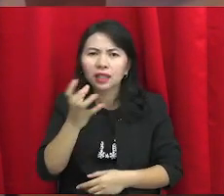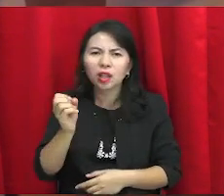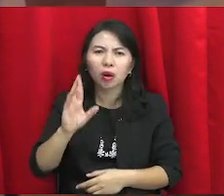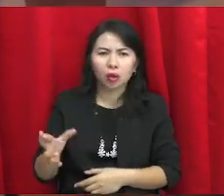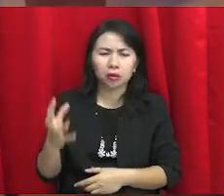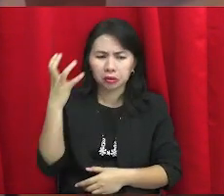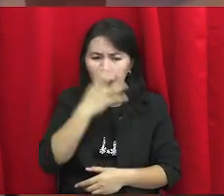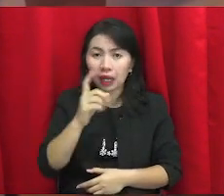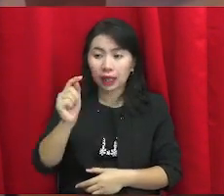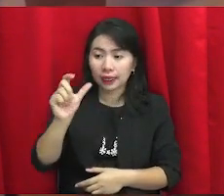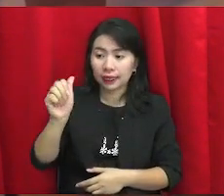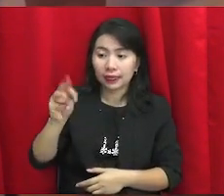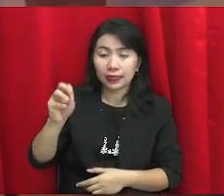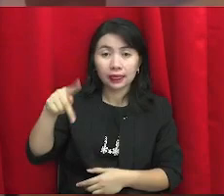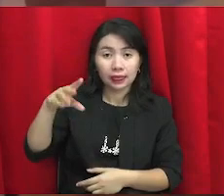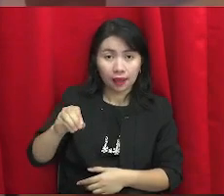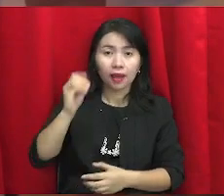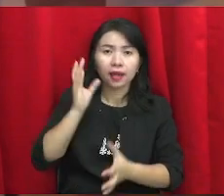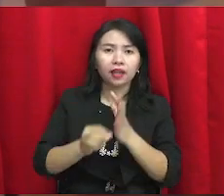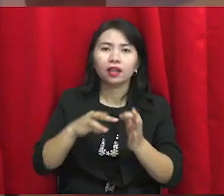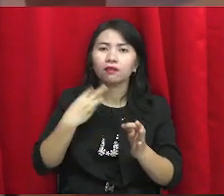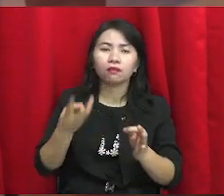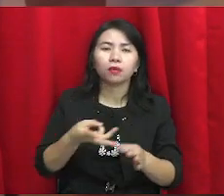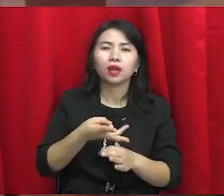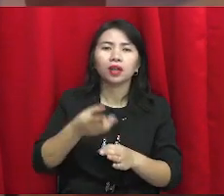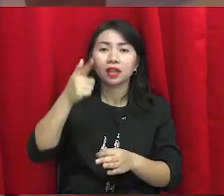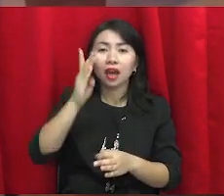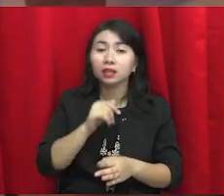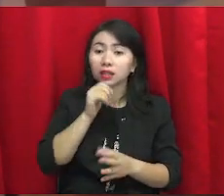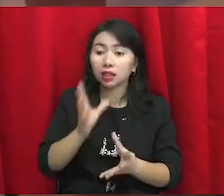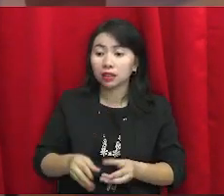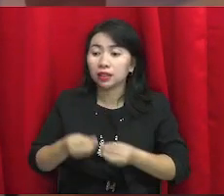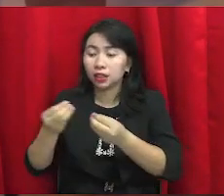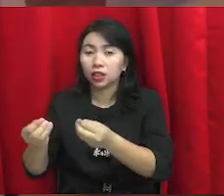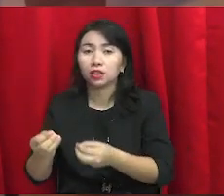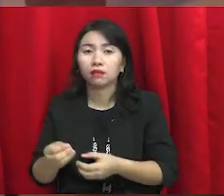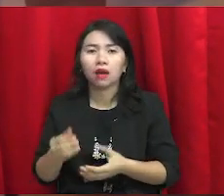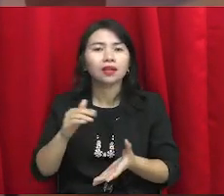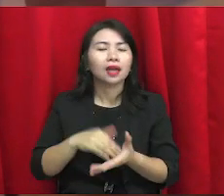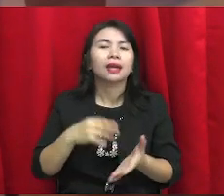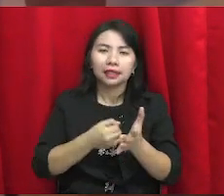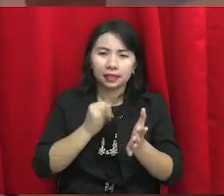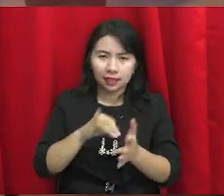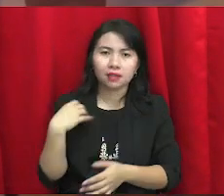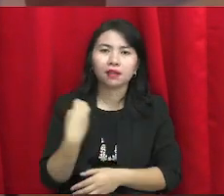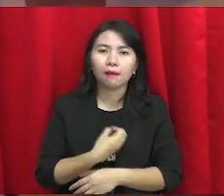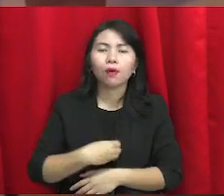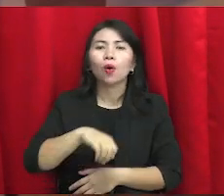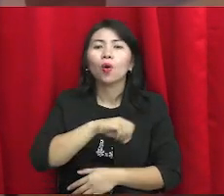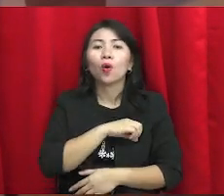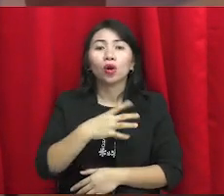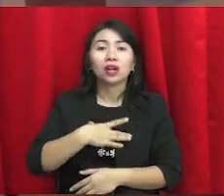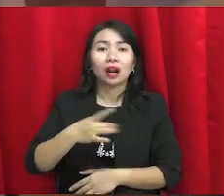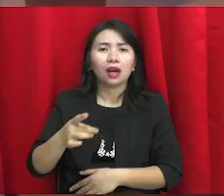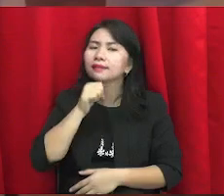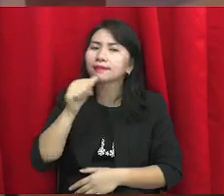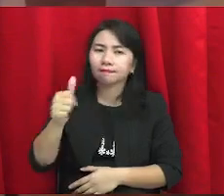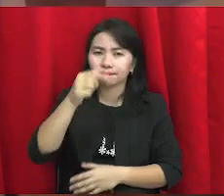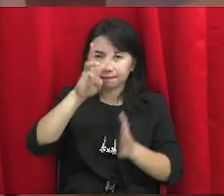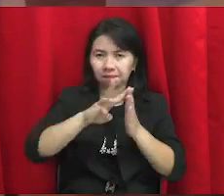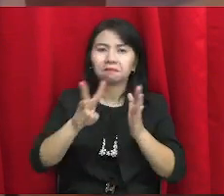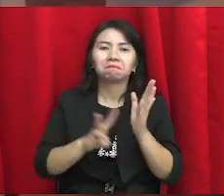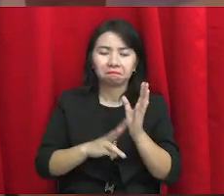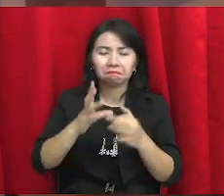Panginoon pag hindi niya binigay yung gusto natin. Kasi nga gusto natin yun, hindi gusto ng Panginoon. Ibig sabihin, hindi po yun yung will ng